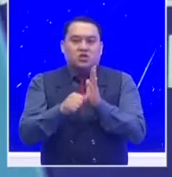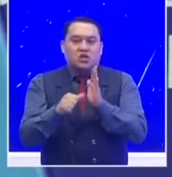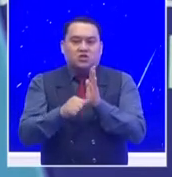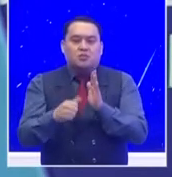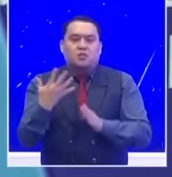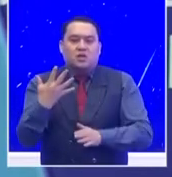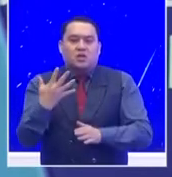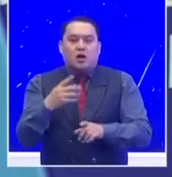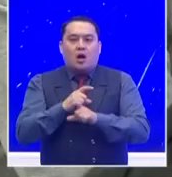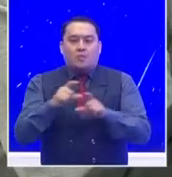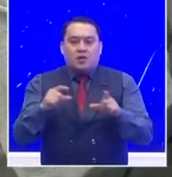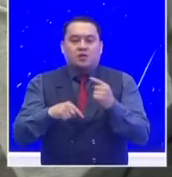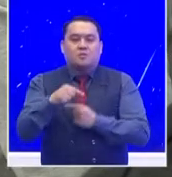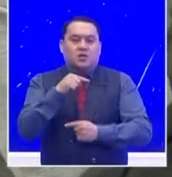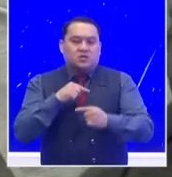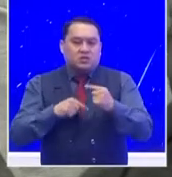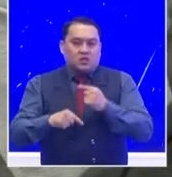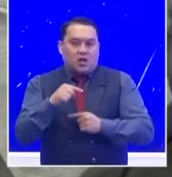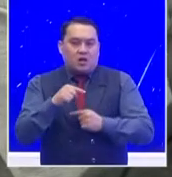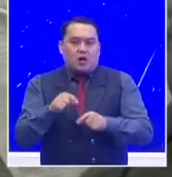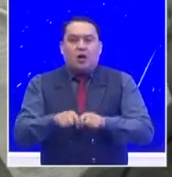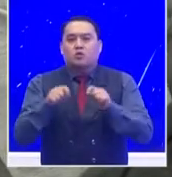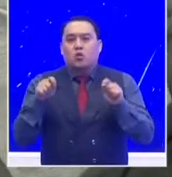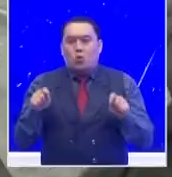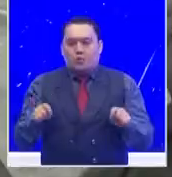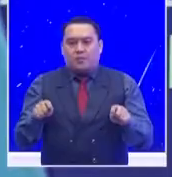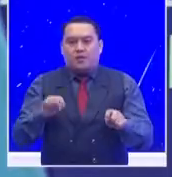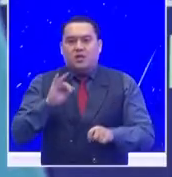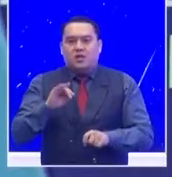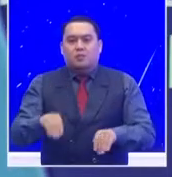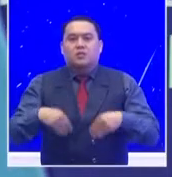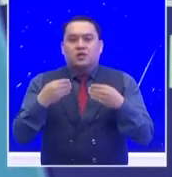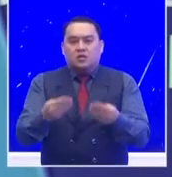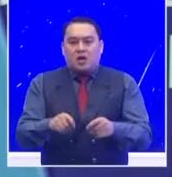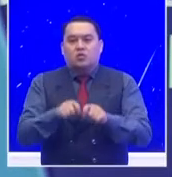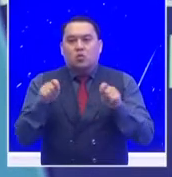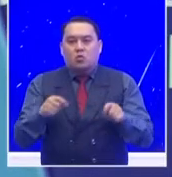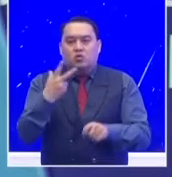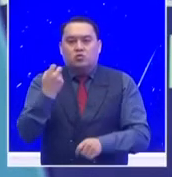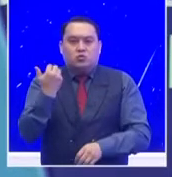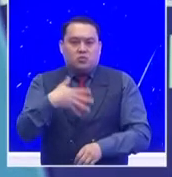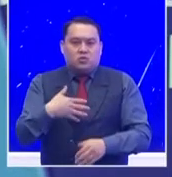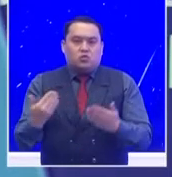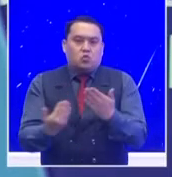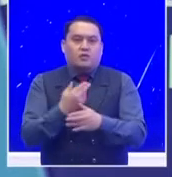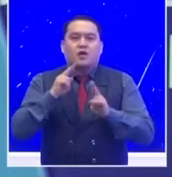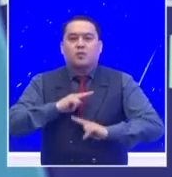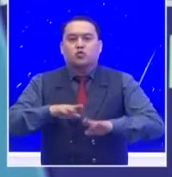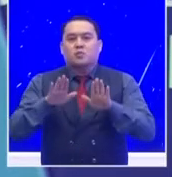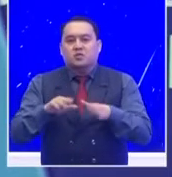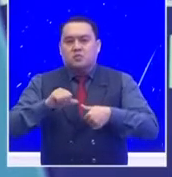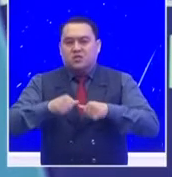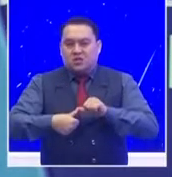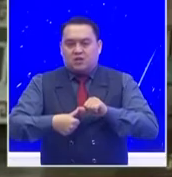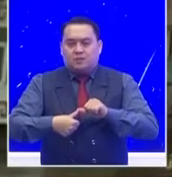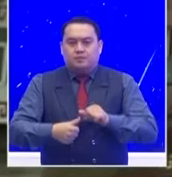65 объектов малого и среднего бизнеса откроем. И это нам даст открытие почти 350 новых рабочих мест, постоянных